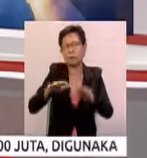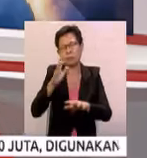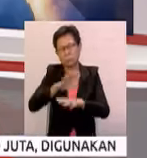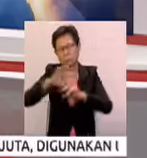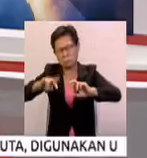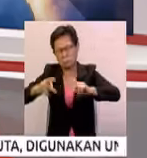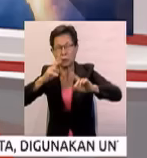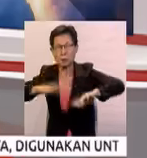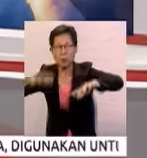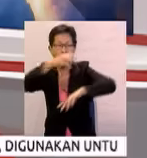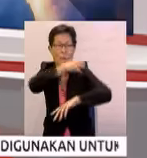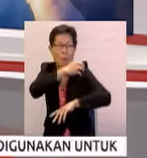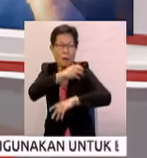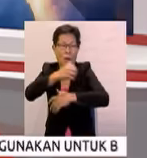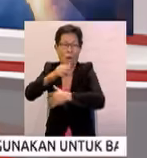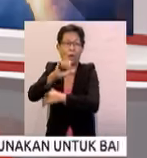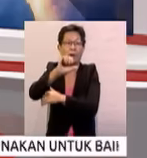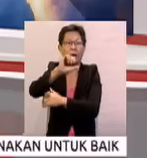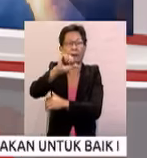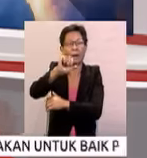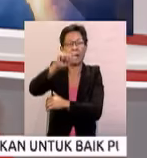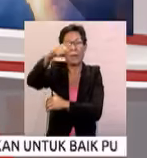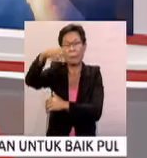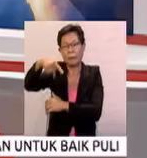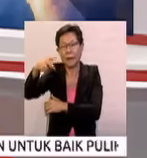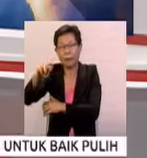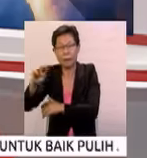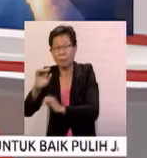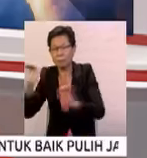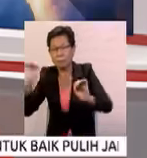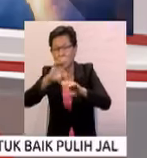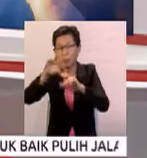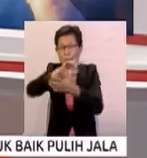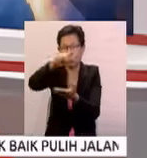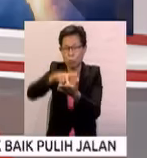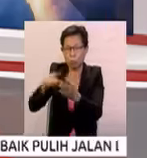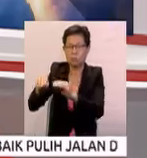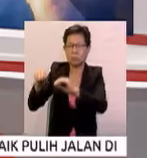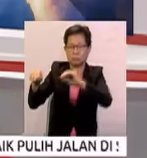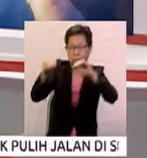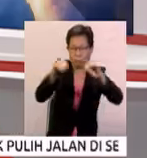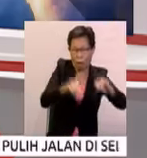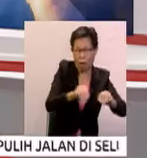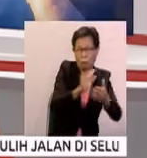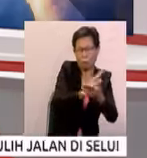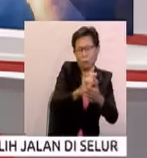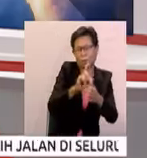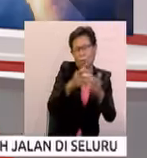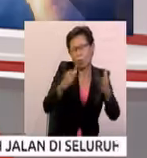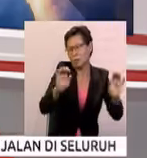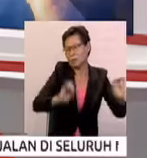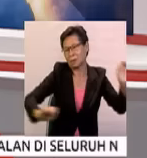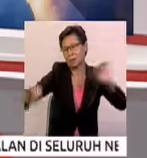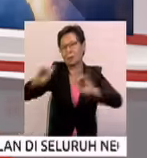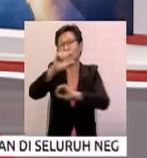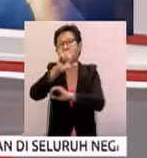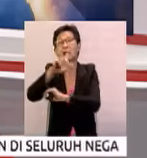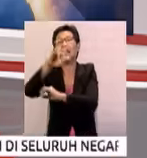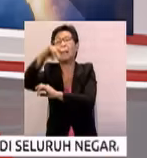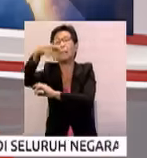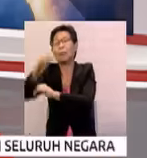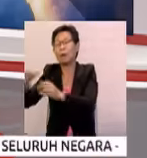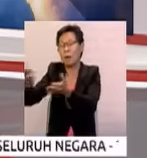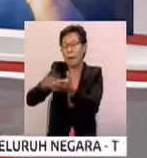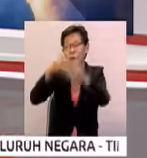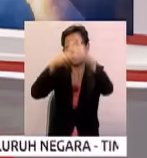Bagaimanapun, menurut Pegawai Angkatan Pertahanan Awam Daerah, tiada pusat pemindahan sementara yang dibuka. Baik, itu dilipis dan untuk mendapatkan